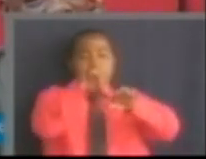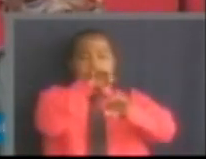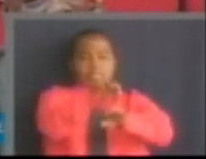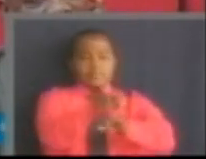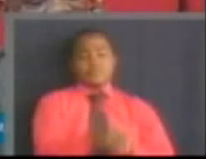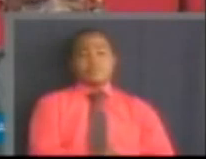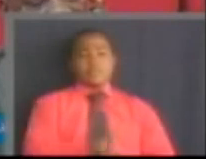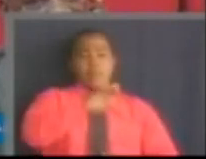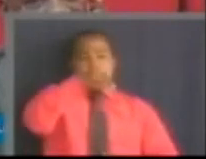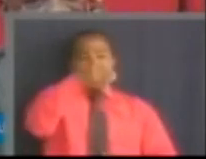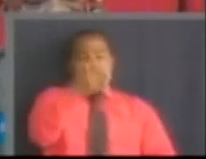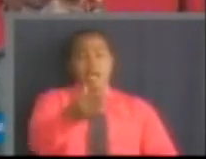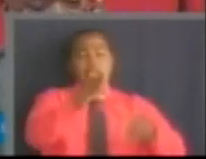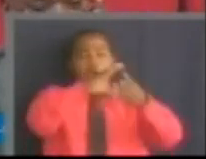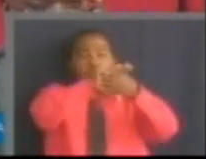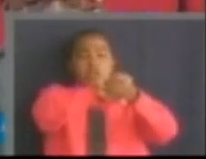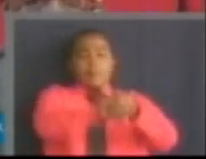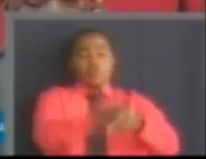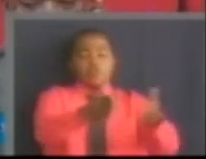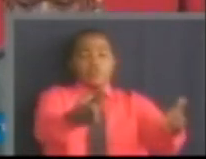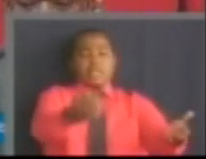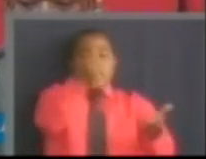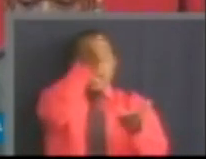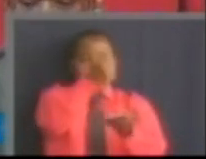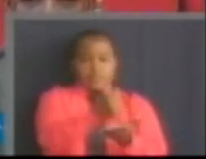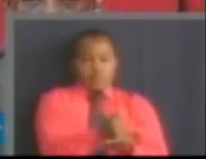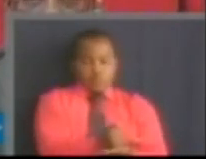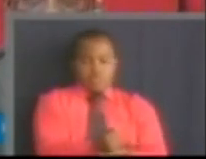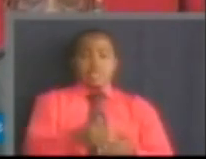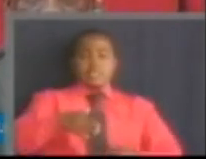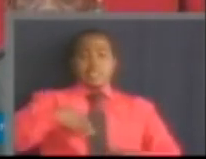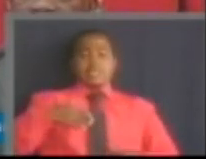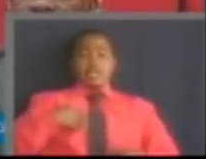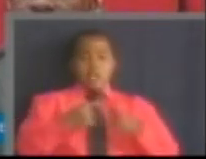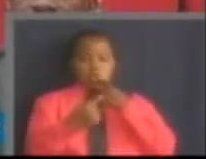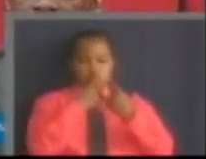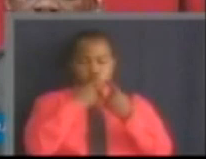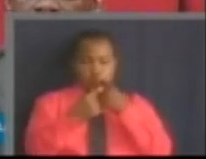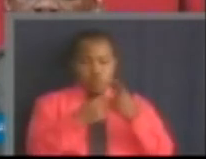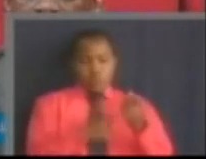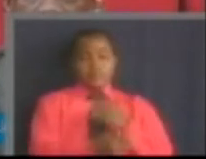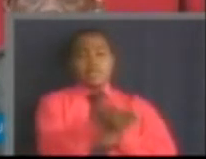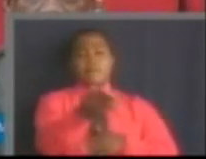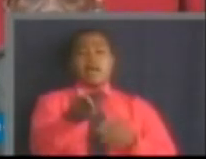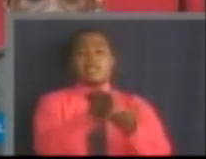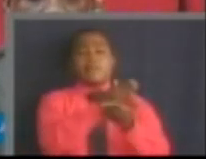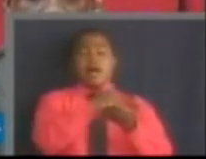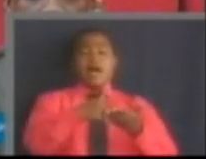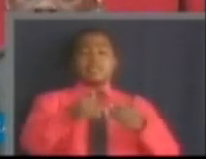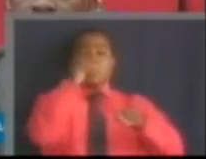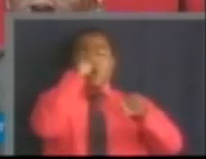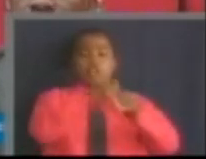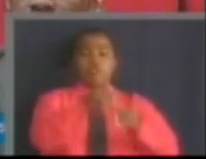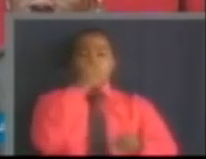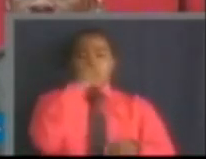baada kuunga mkono azimio hili, nilitaka kuzungumzia pale baadhi ya wajumbe walipozungumzia kuhusu kamati